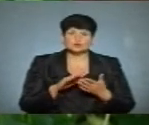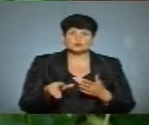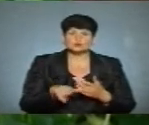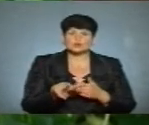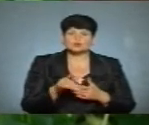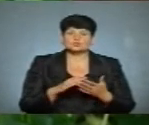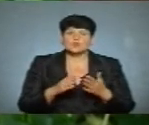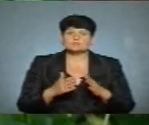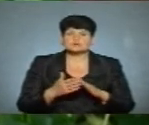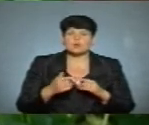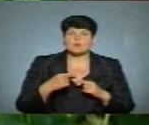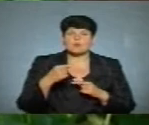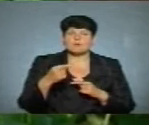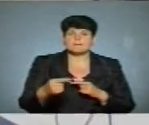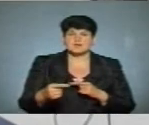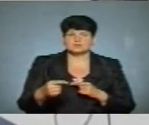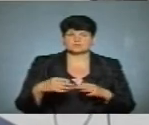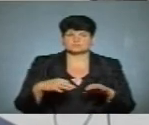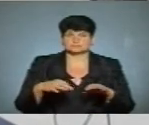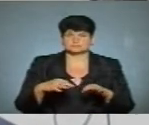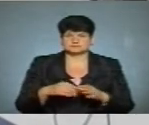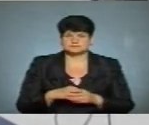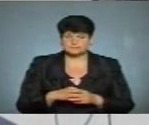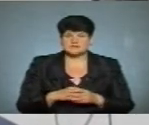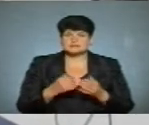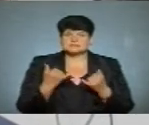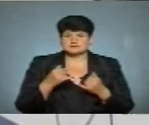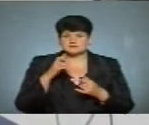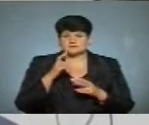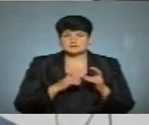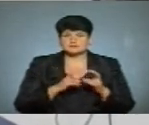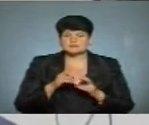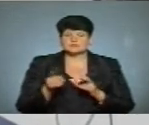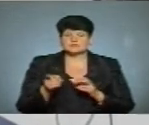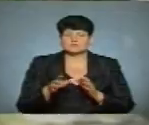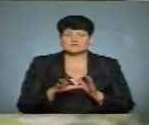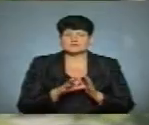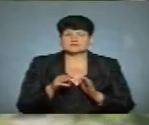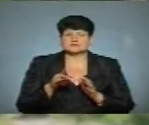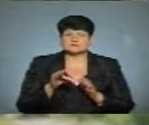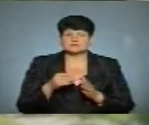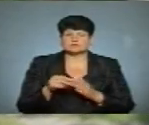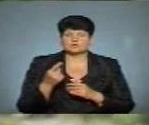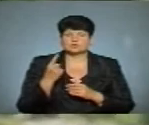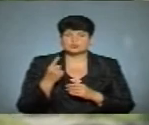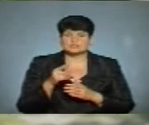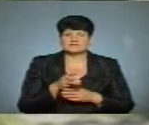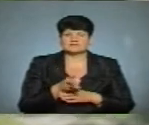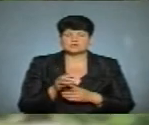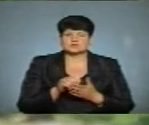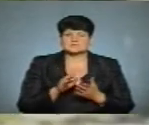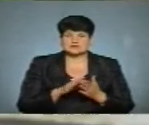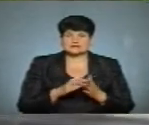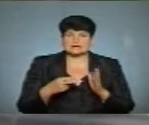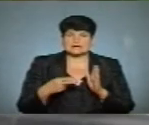попереду транспортного засобу. Наразі комунальне підприємство «Тернопільелектротранс» закупило один відеореєстратор і карту пам'яті,